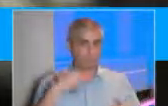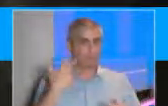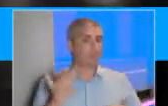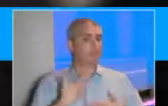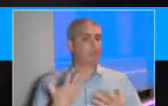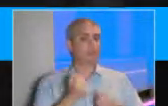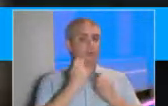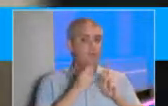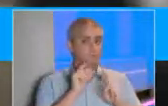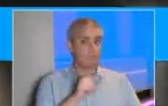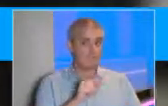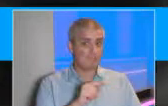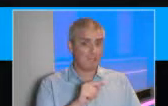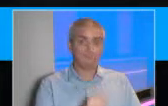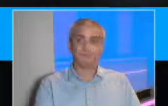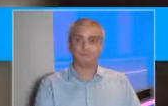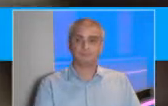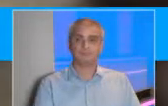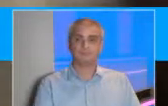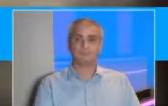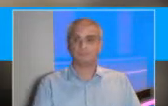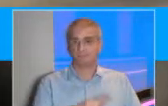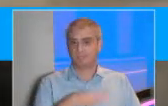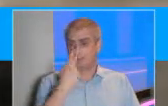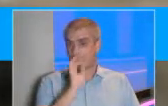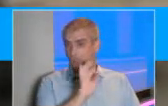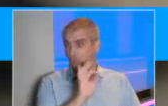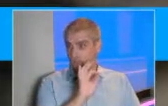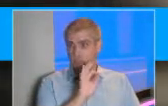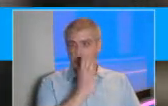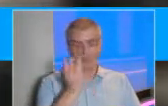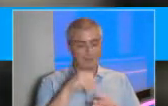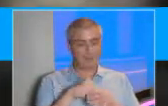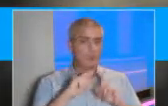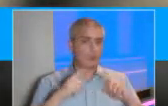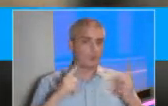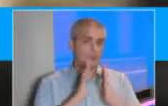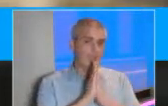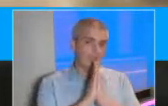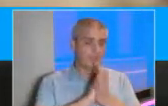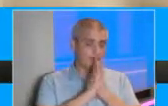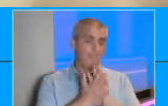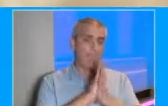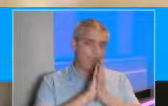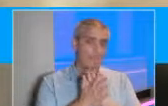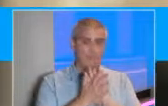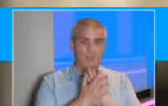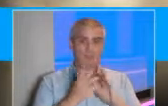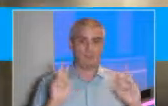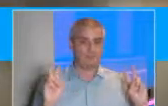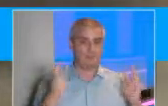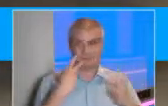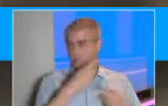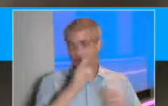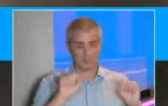תגיע מצרפת דווקא? תראה, אחרי הביקור שלו, שבעצם לובה בכל מיני קריאות, מהפכה, מהפכה, כינו אפילו את